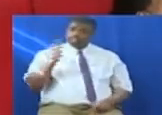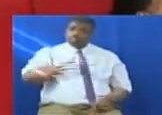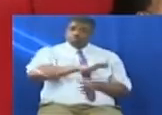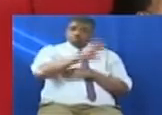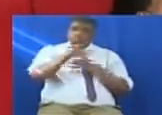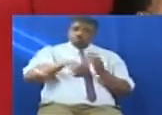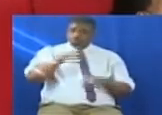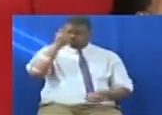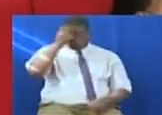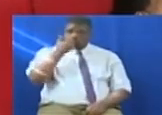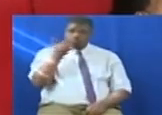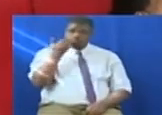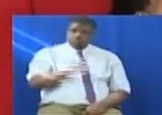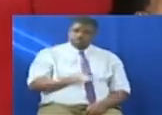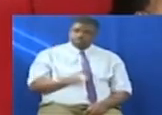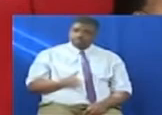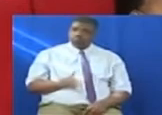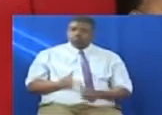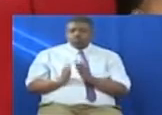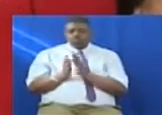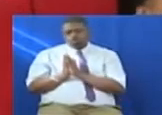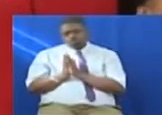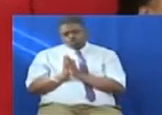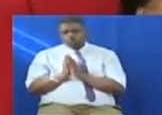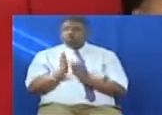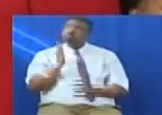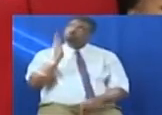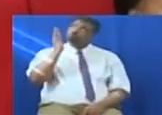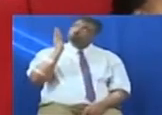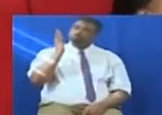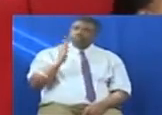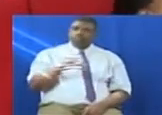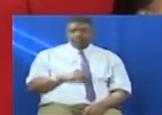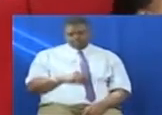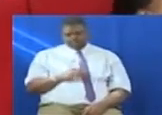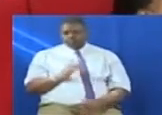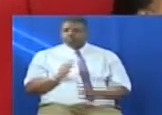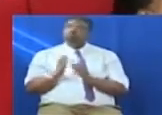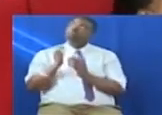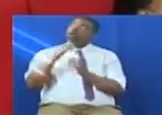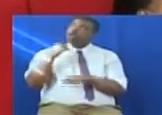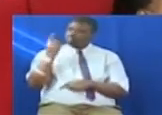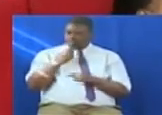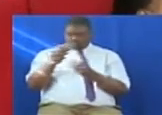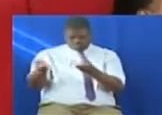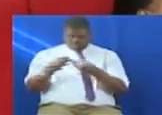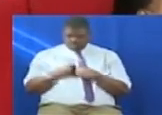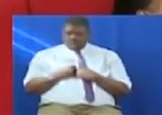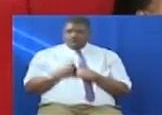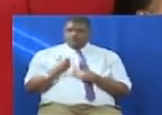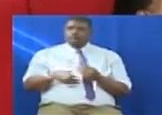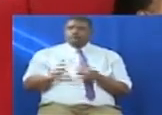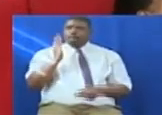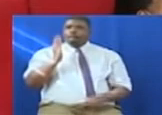mlitukumbusha umuhimu wa kumwomba Mungu, na Mungu amejibu sala zetu. Nimalizie kwa